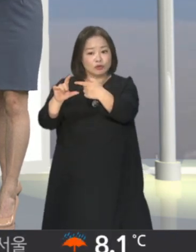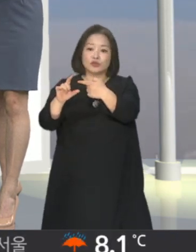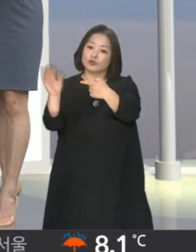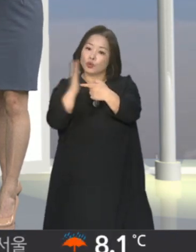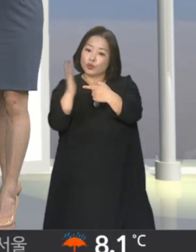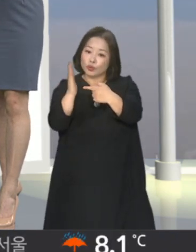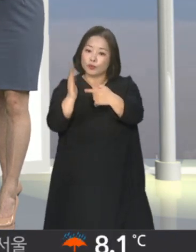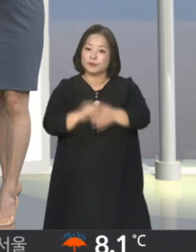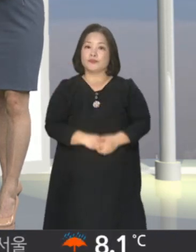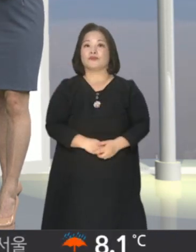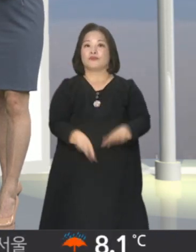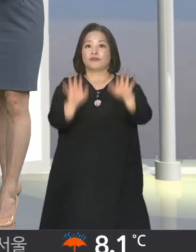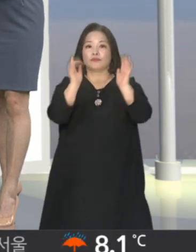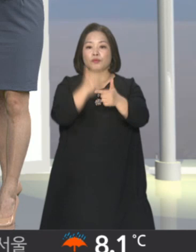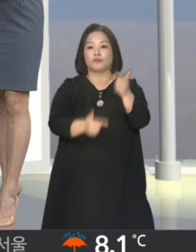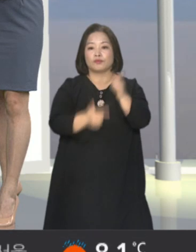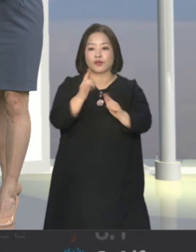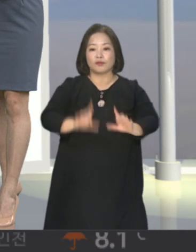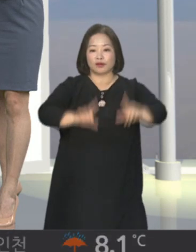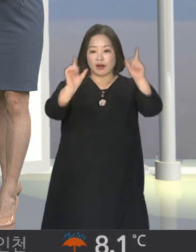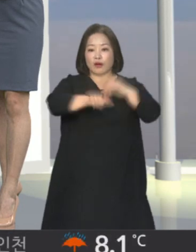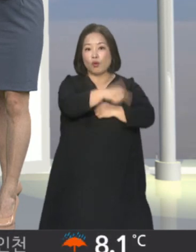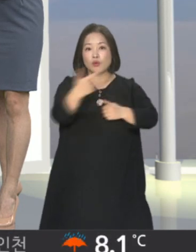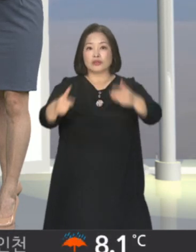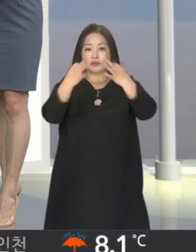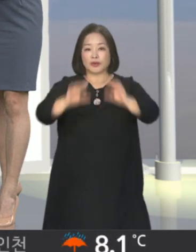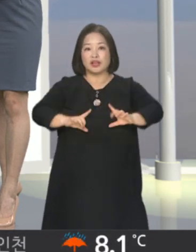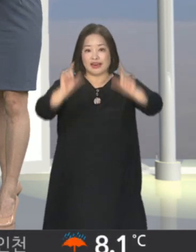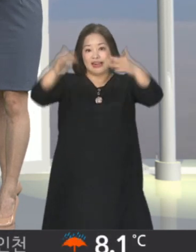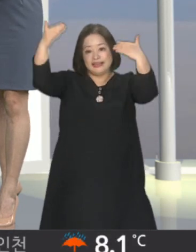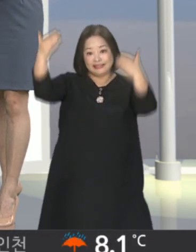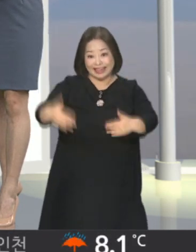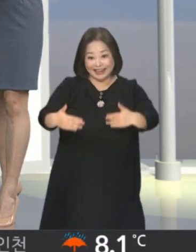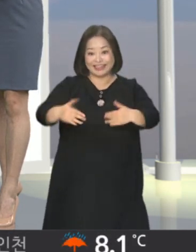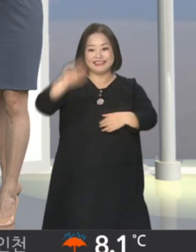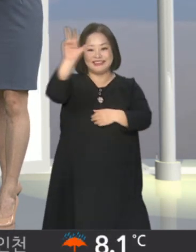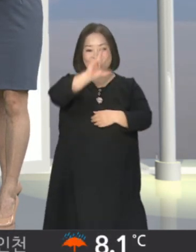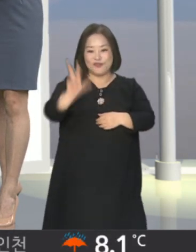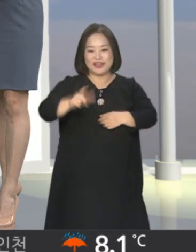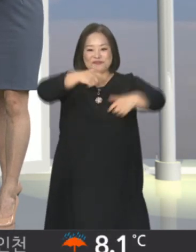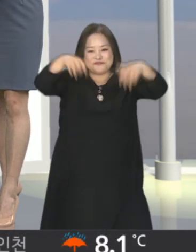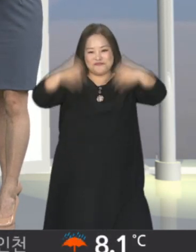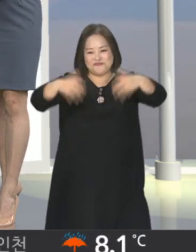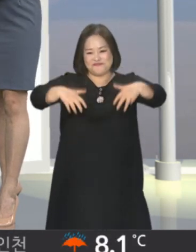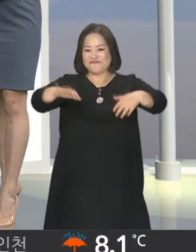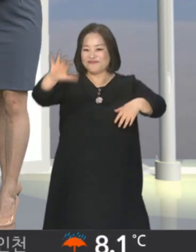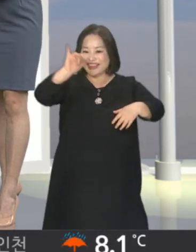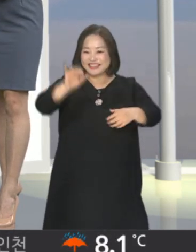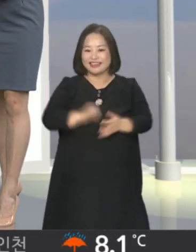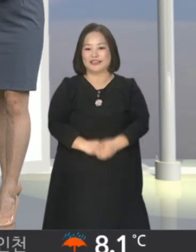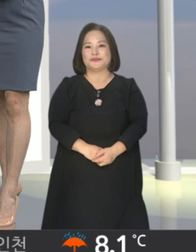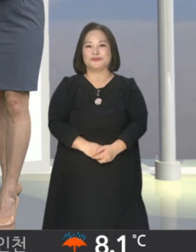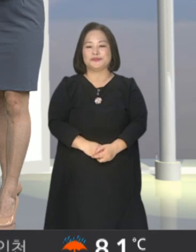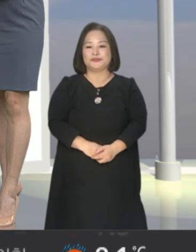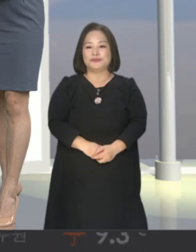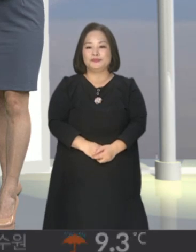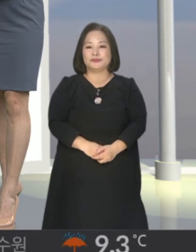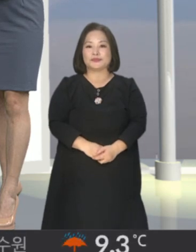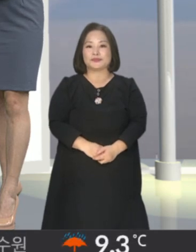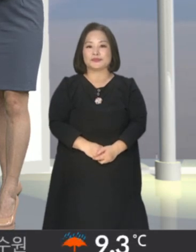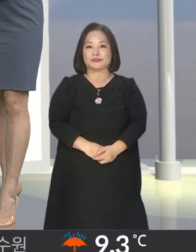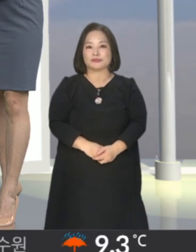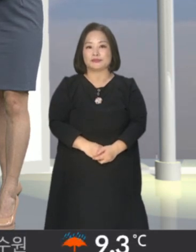웃돌겠습니다. 목요일 오후부터 금요일 사이 전국에 또 비가 찾아오겠습니다. 생활 날씨였습니다.